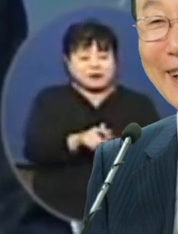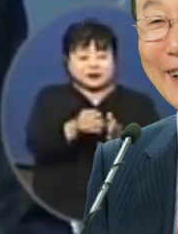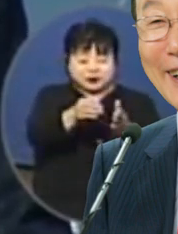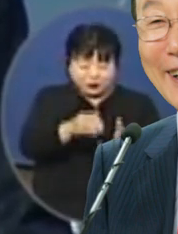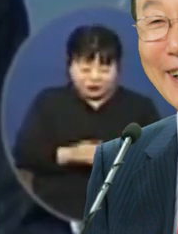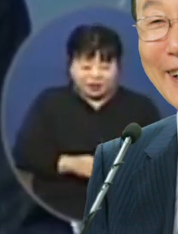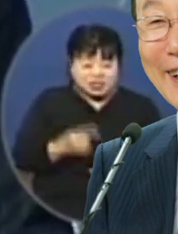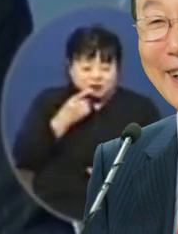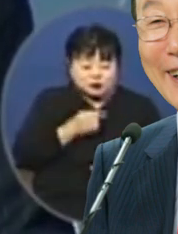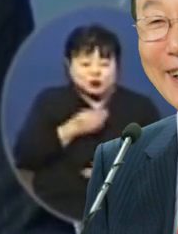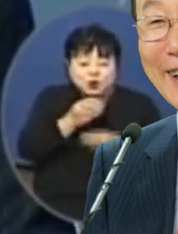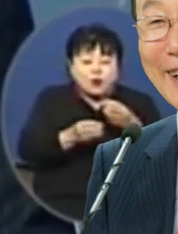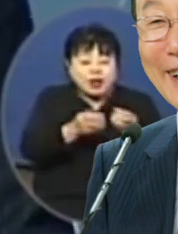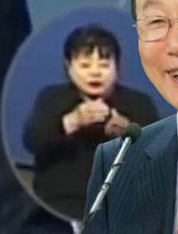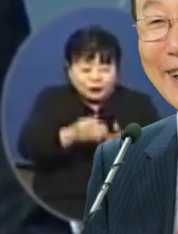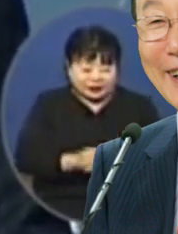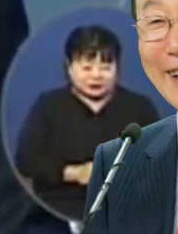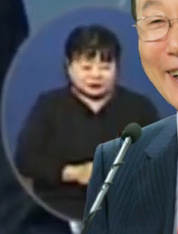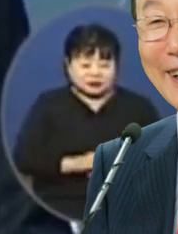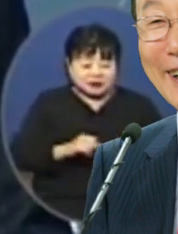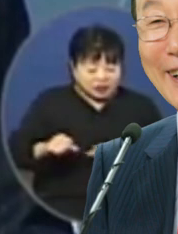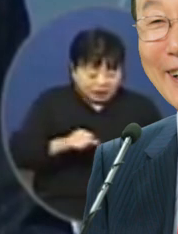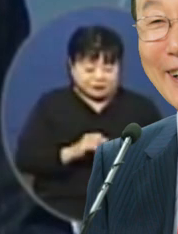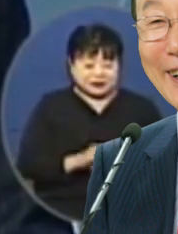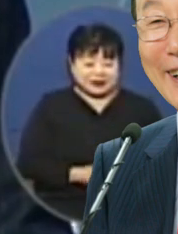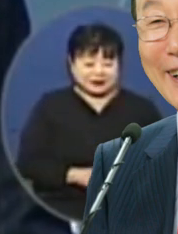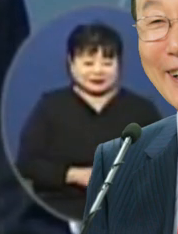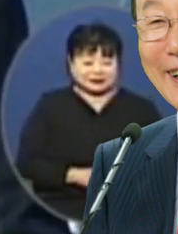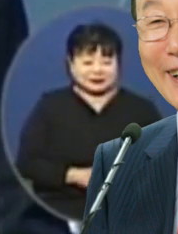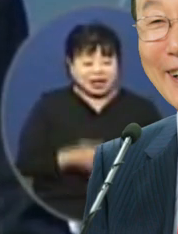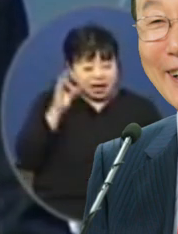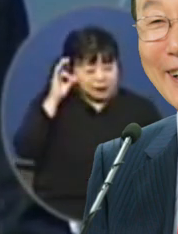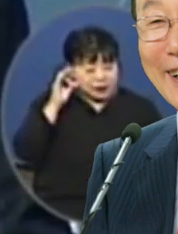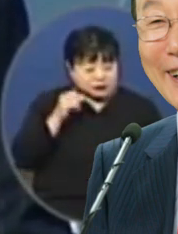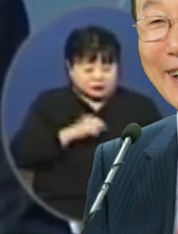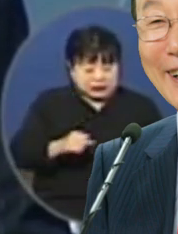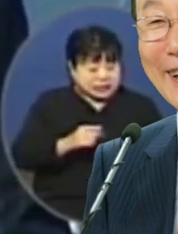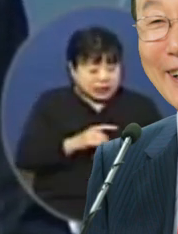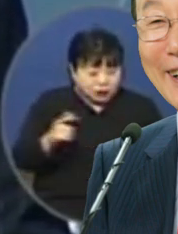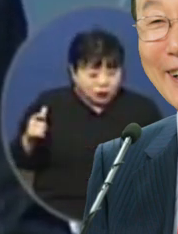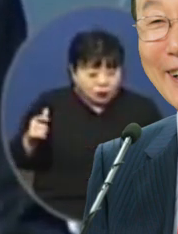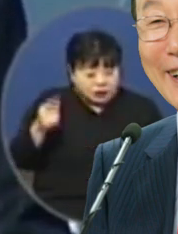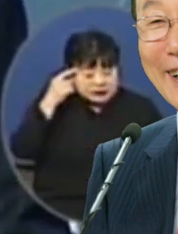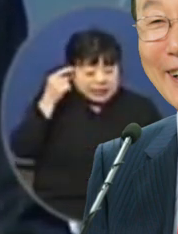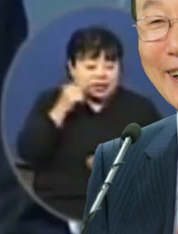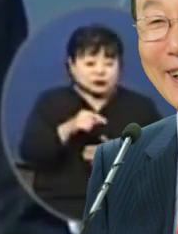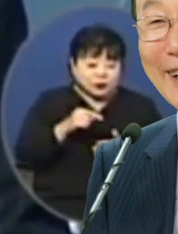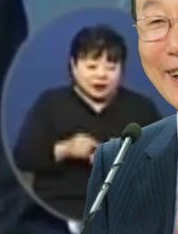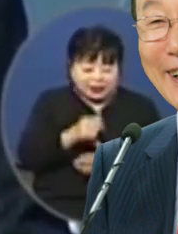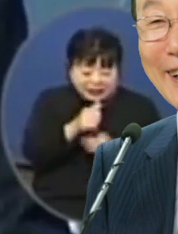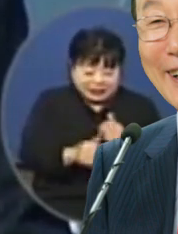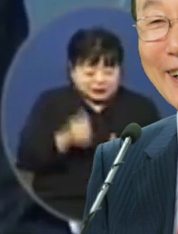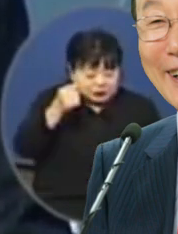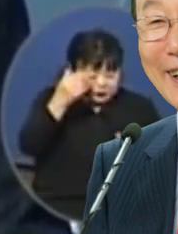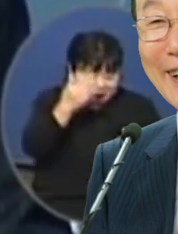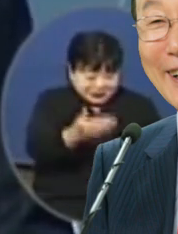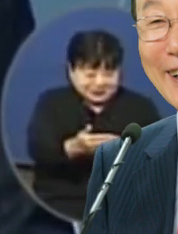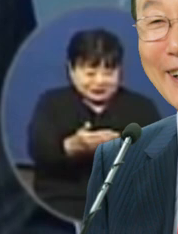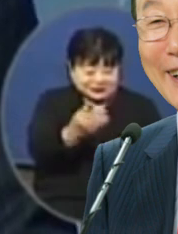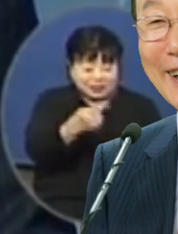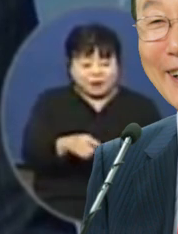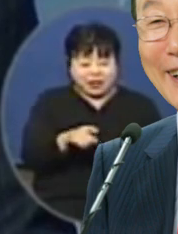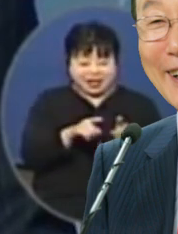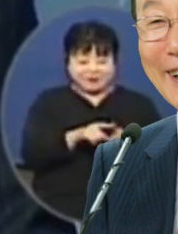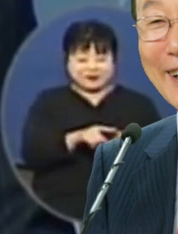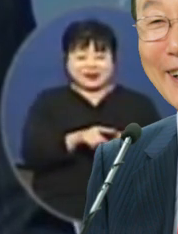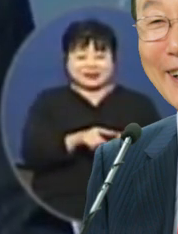통하여 입술의 고백을 통하여 역사를 하시는 것입니다. 가만히 있으면 역사 안 해요. 여러분 상상 속에 하나님 성령이 나와 같이